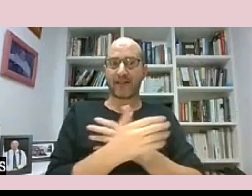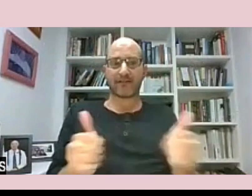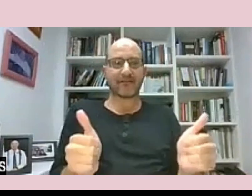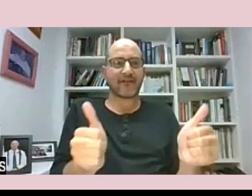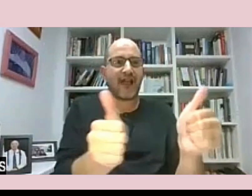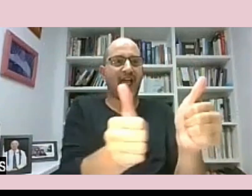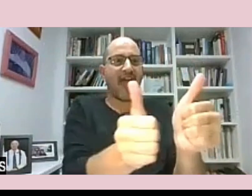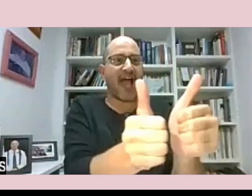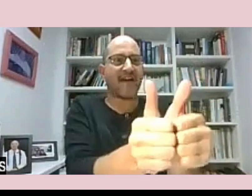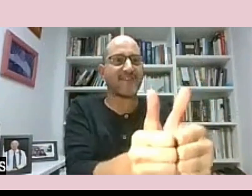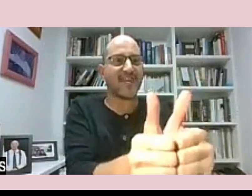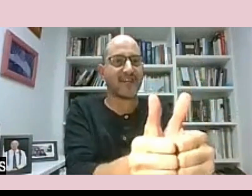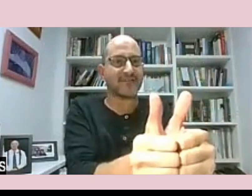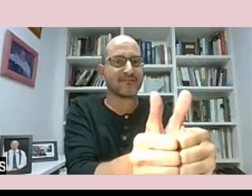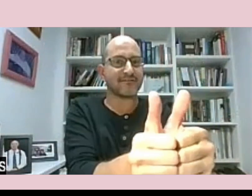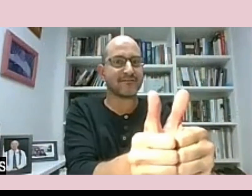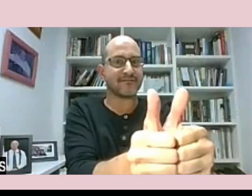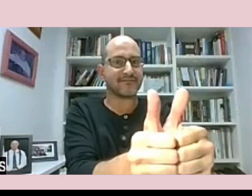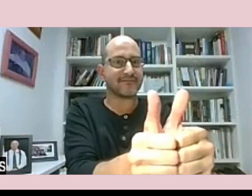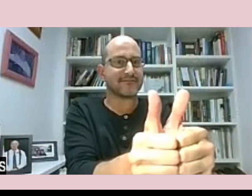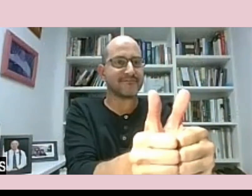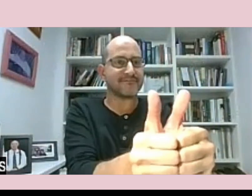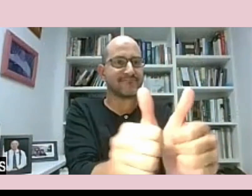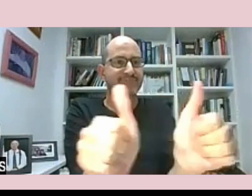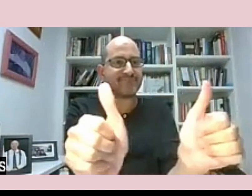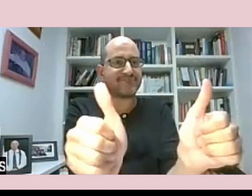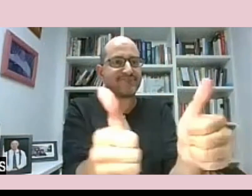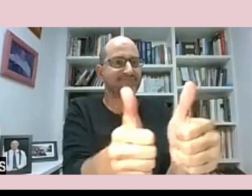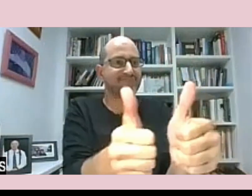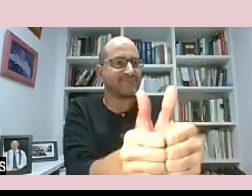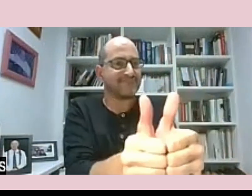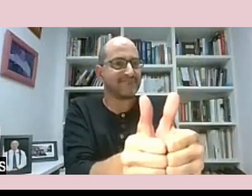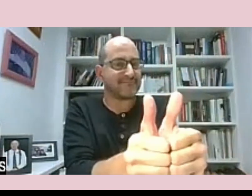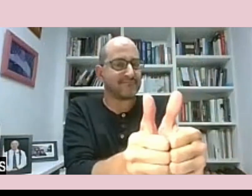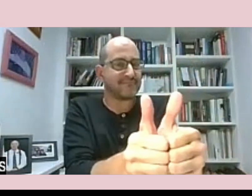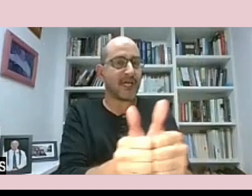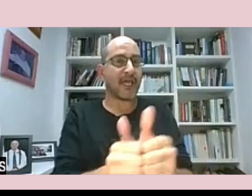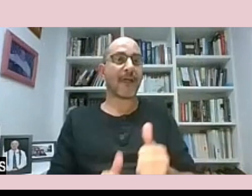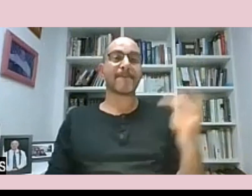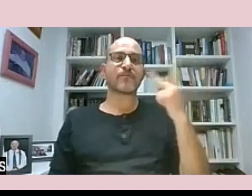משמעות של רומנטיקה, בן זוג, חבר, זה ככה.